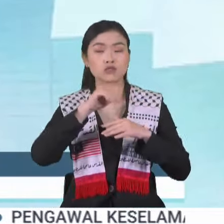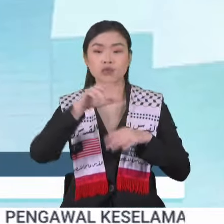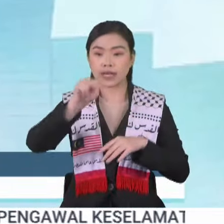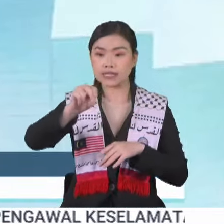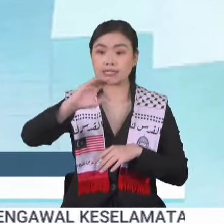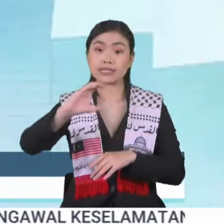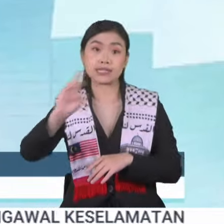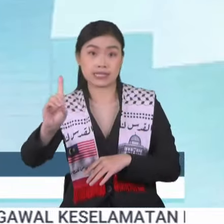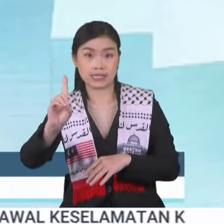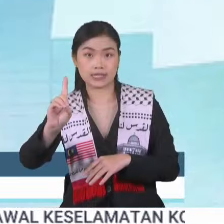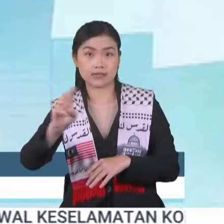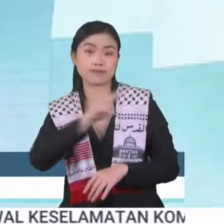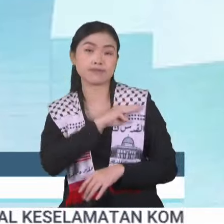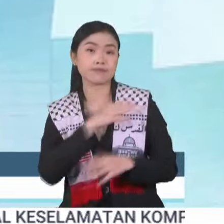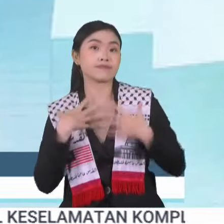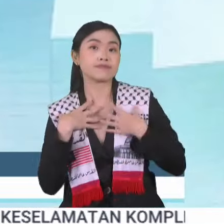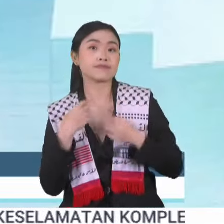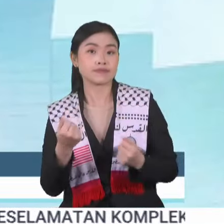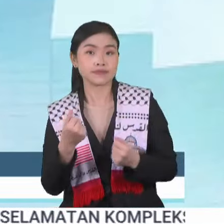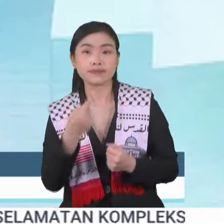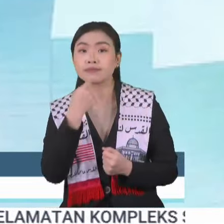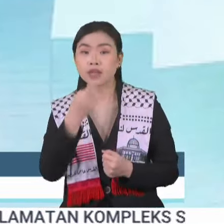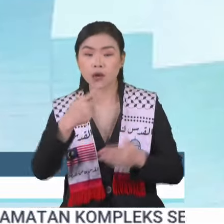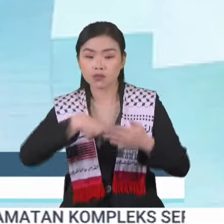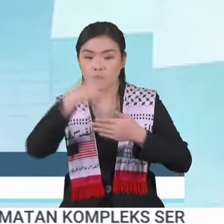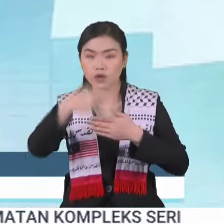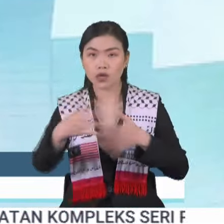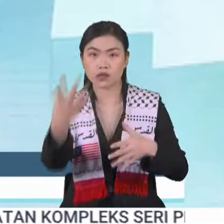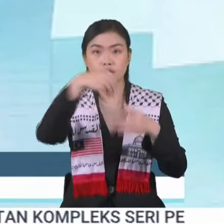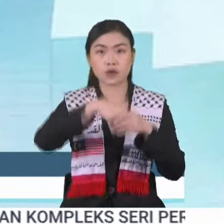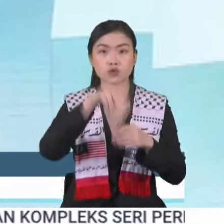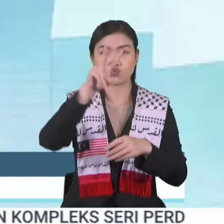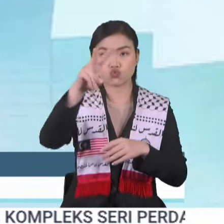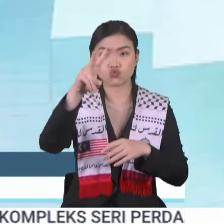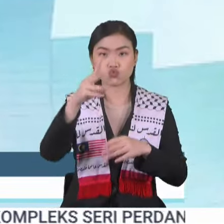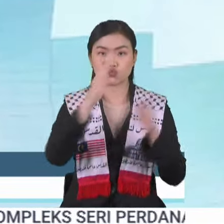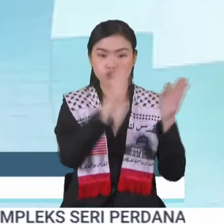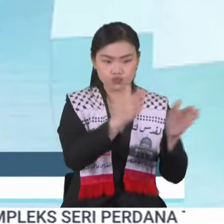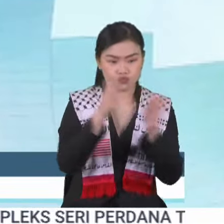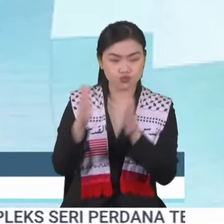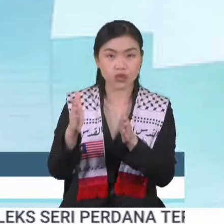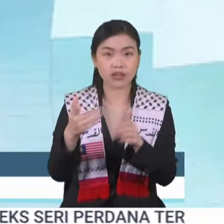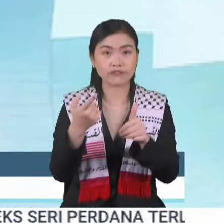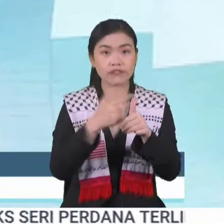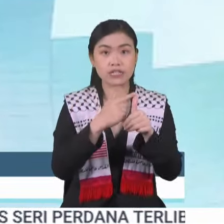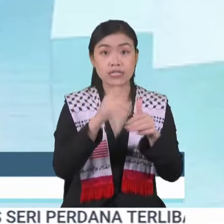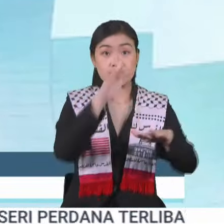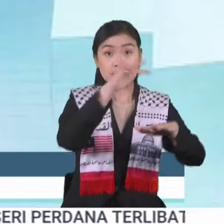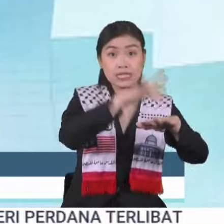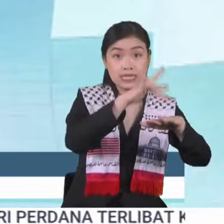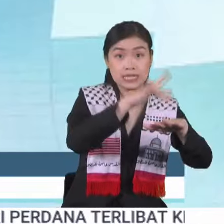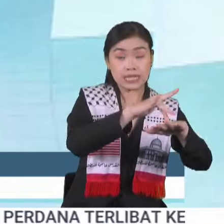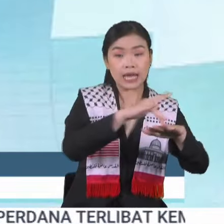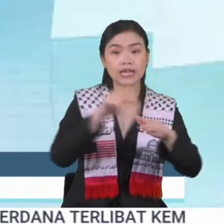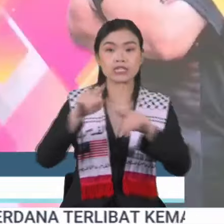menurut menteri kesihatan Datuk Seri dr zulkifi Ahmad program merangkumi dua sesi iaitu touchp dan